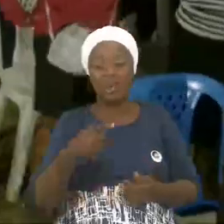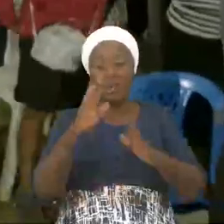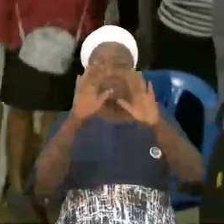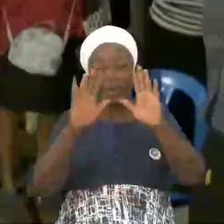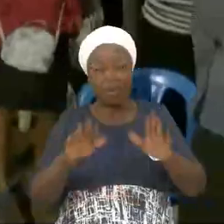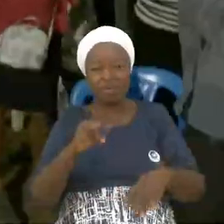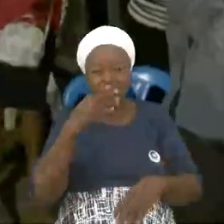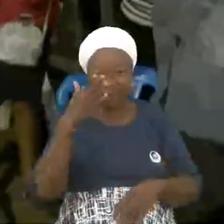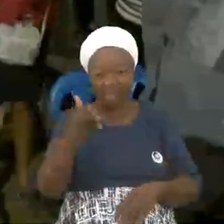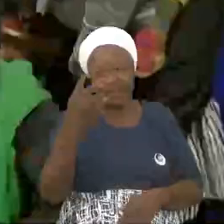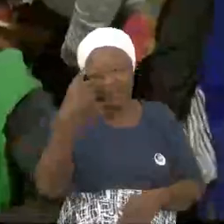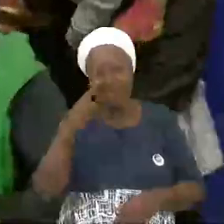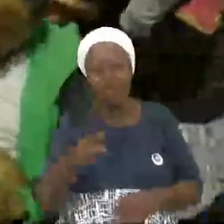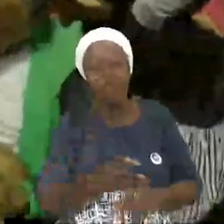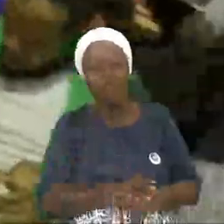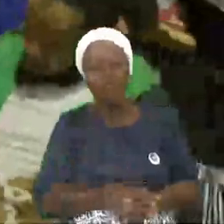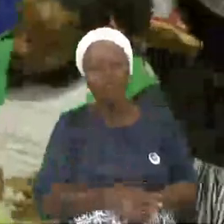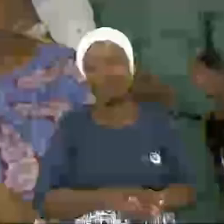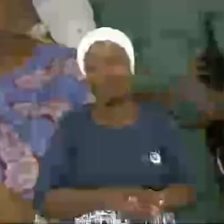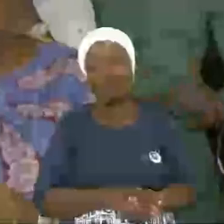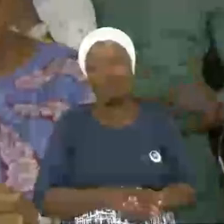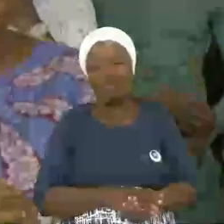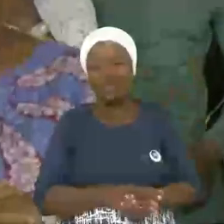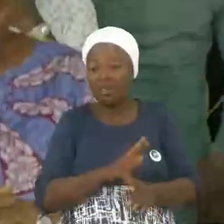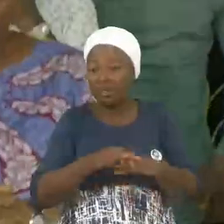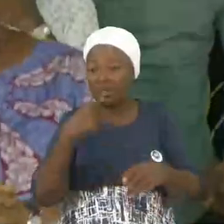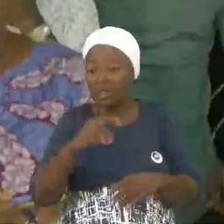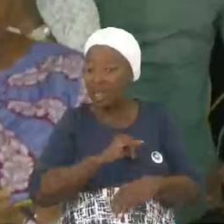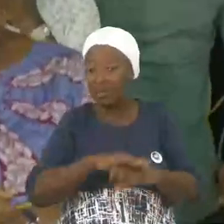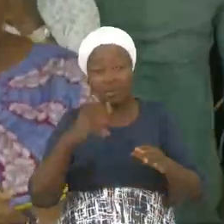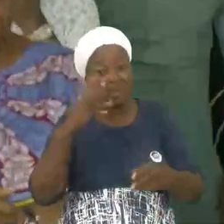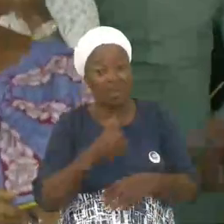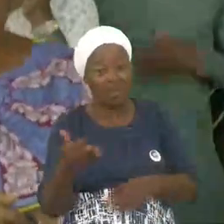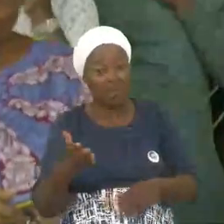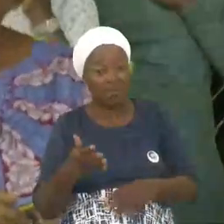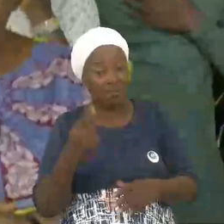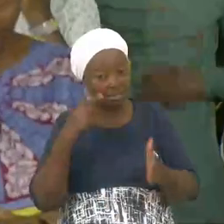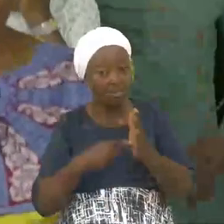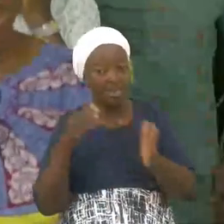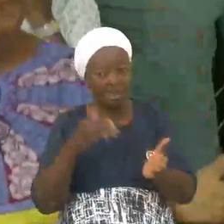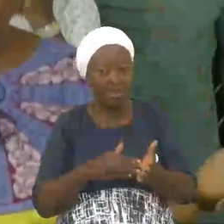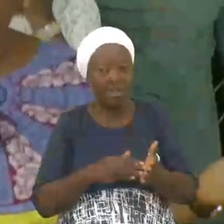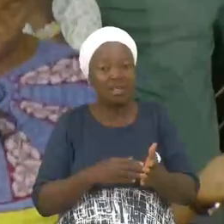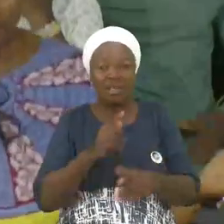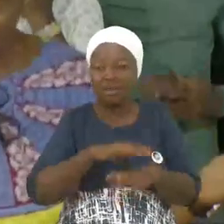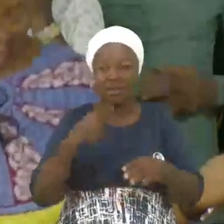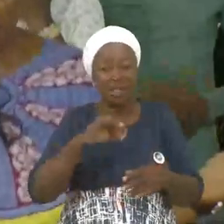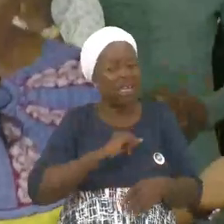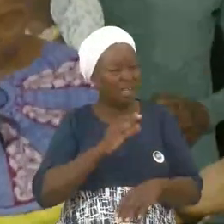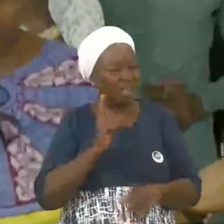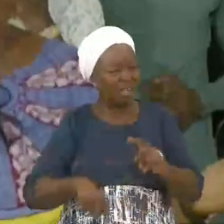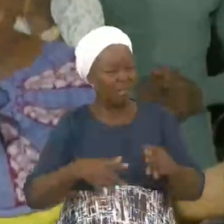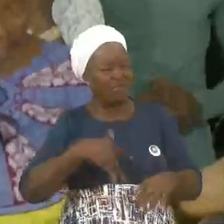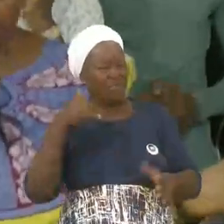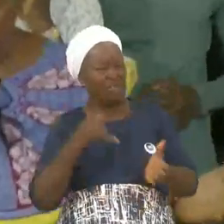Examine-toi, examine-toi, examine-toi. Le miracle est là. Ne dis pas que je ne vois rien.